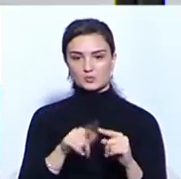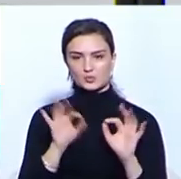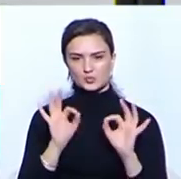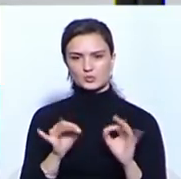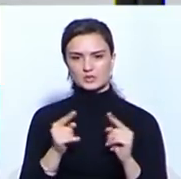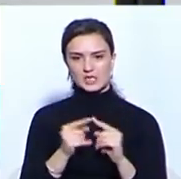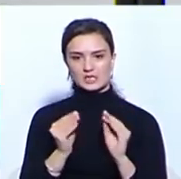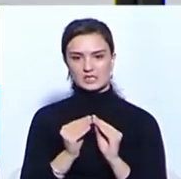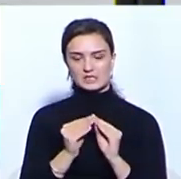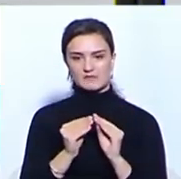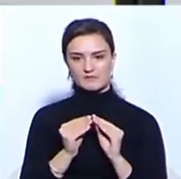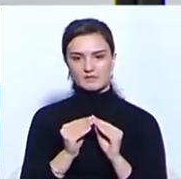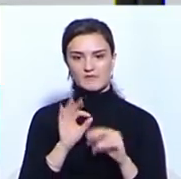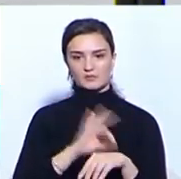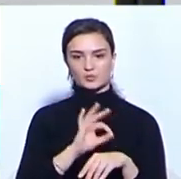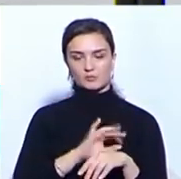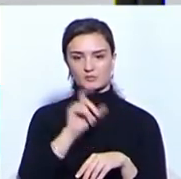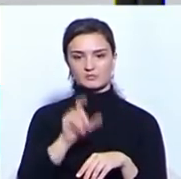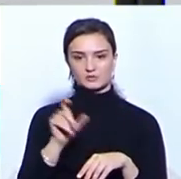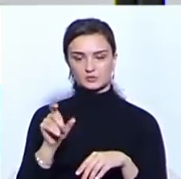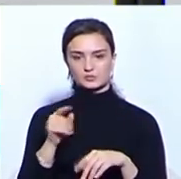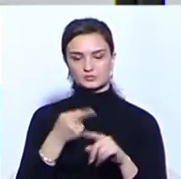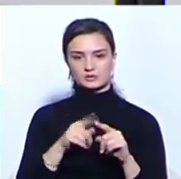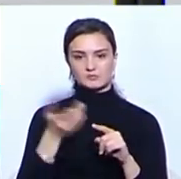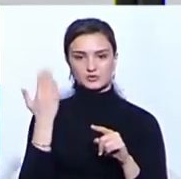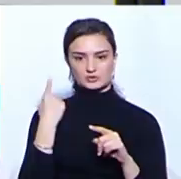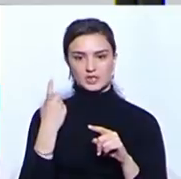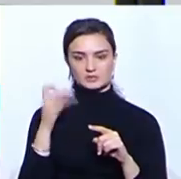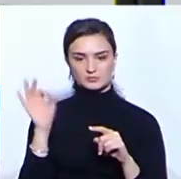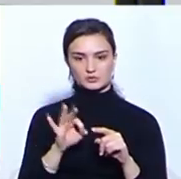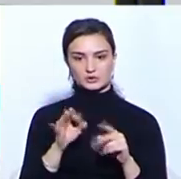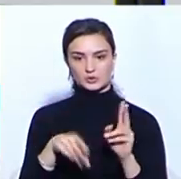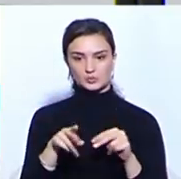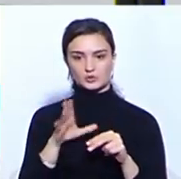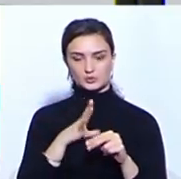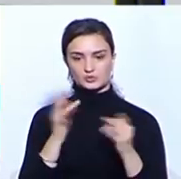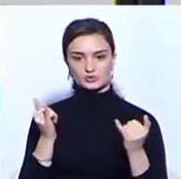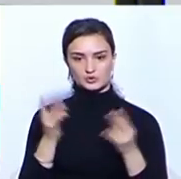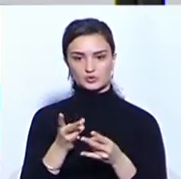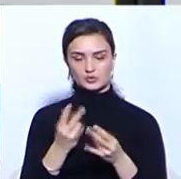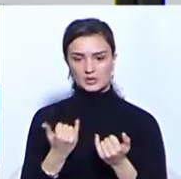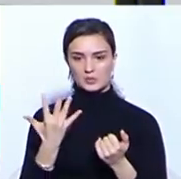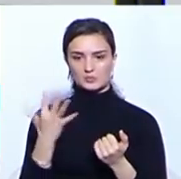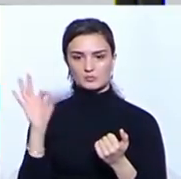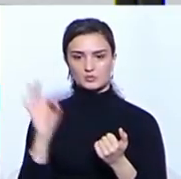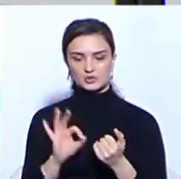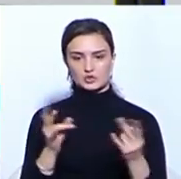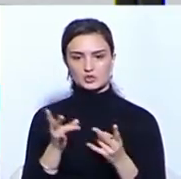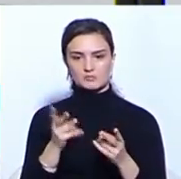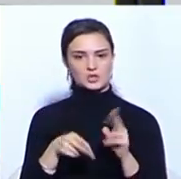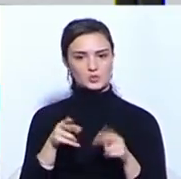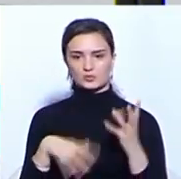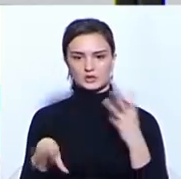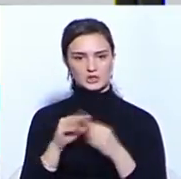ზუსტად იგივე ჯგუფზე ავადმყოფებისა, რომლებზეც თქვათ, მაშინ 100% ქირურგია იყო საჭირო, დღეს დაახლოებით 5% სჭირდება ქირურგია.